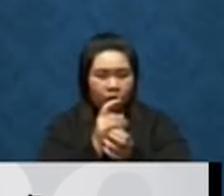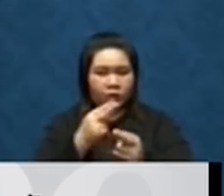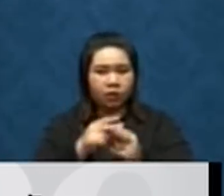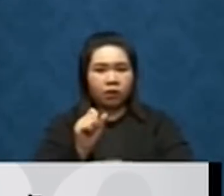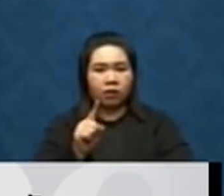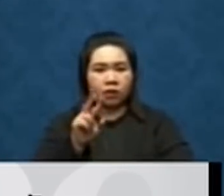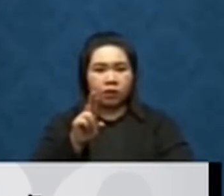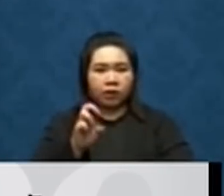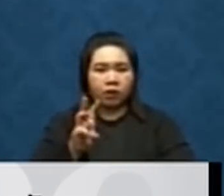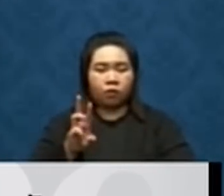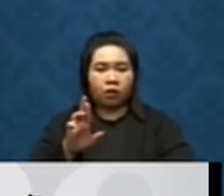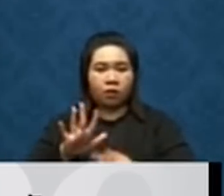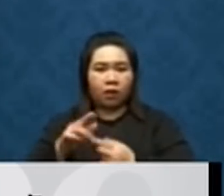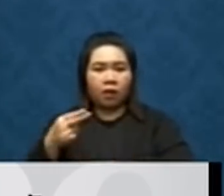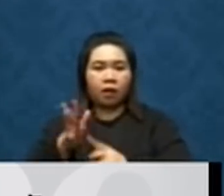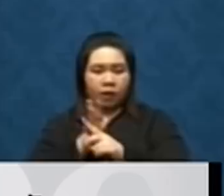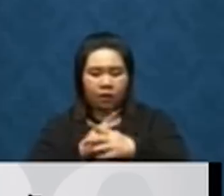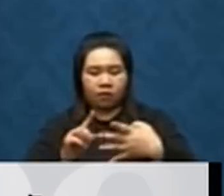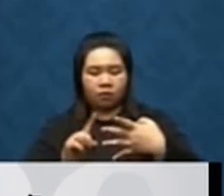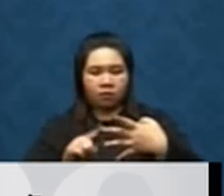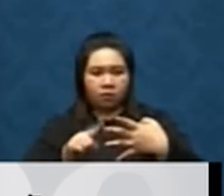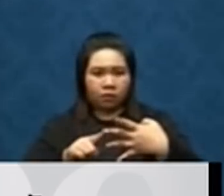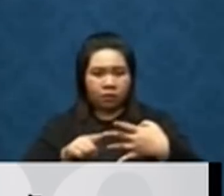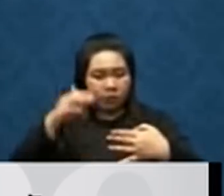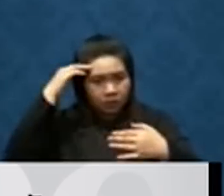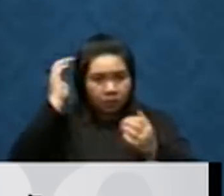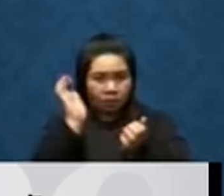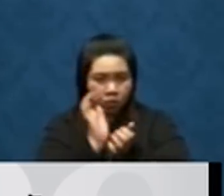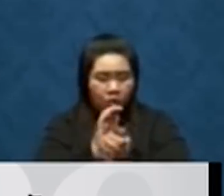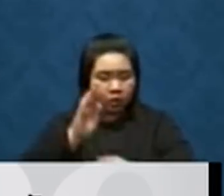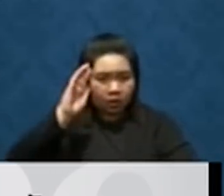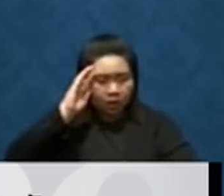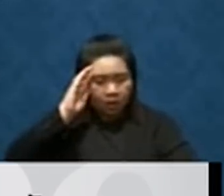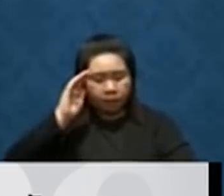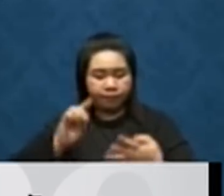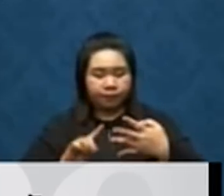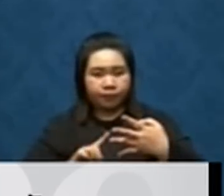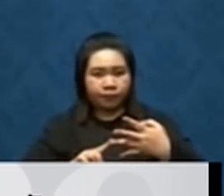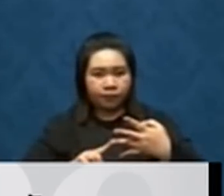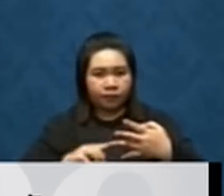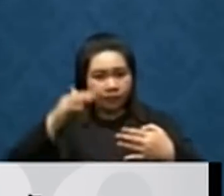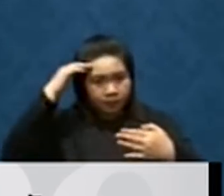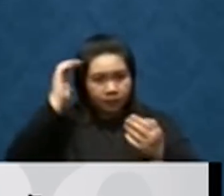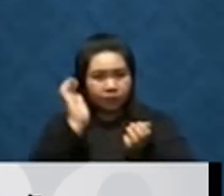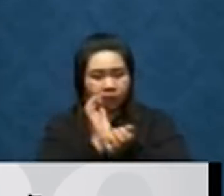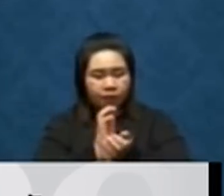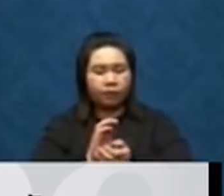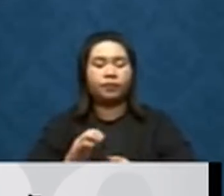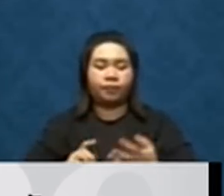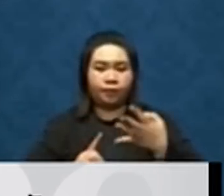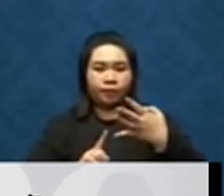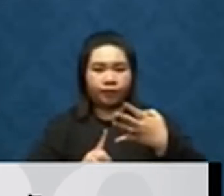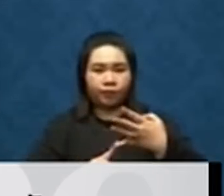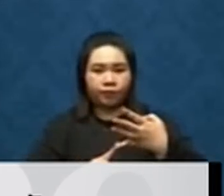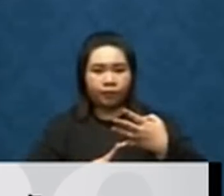ากไม่ได้รู้ถึงความแตกต่างและในคำสั่งนายกระบุให้ส่วนราชการสนับสนุนการดำเนินงานของที่ปรึกษาตาม